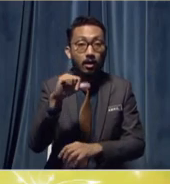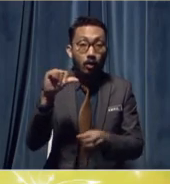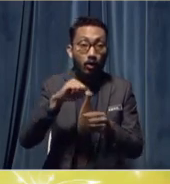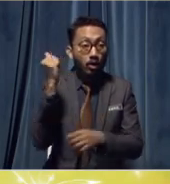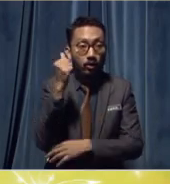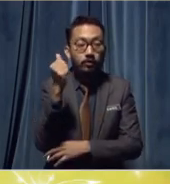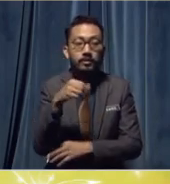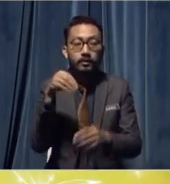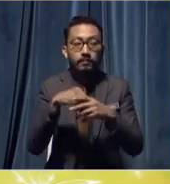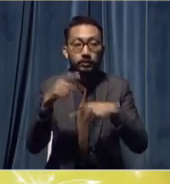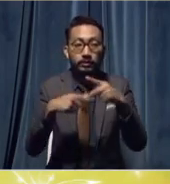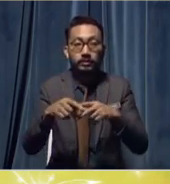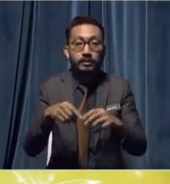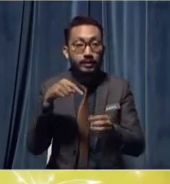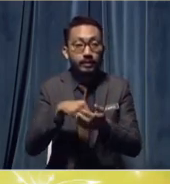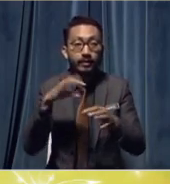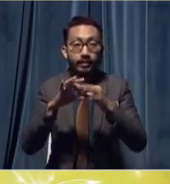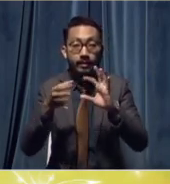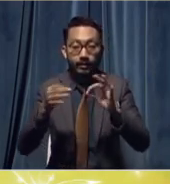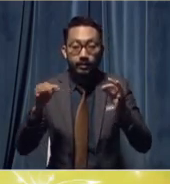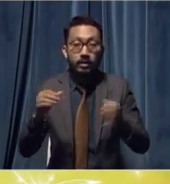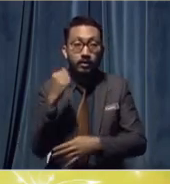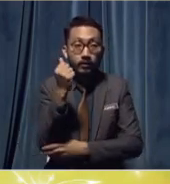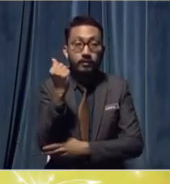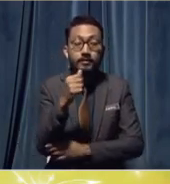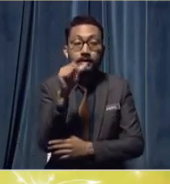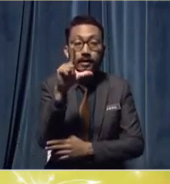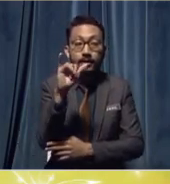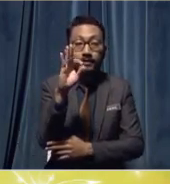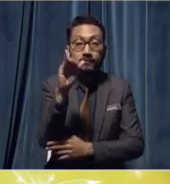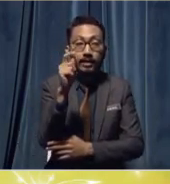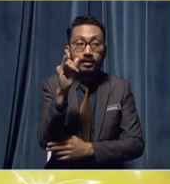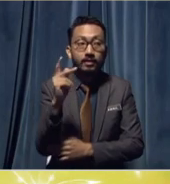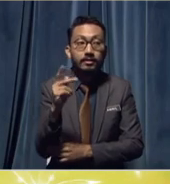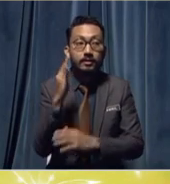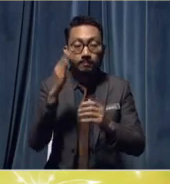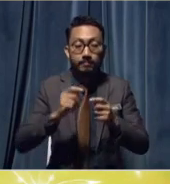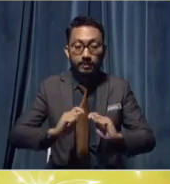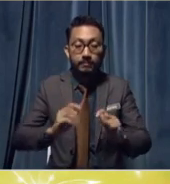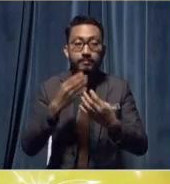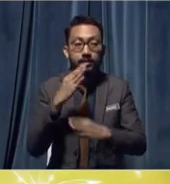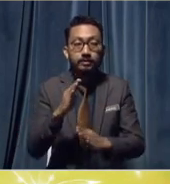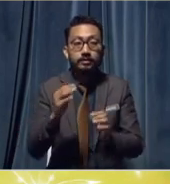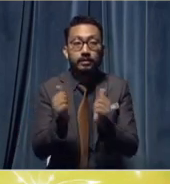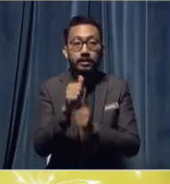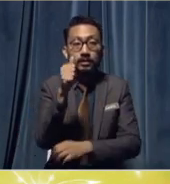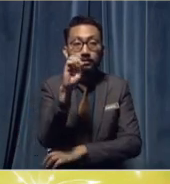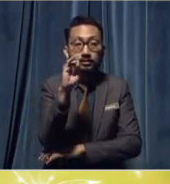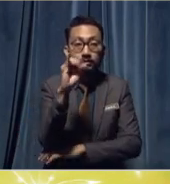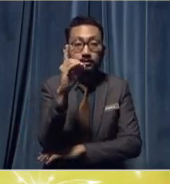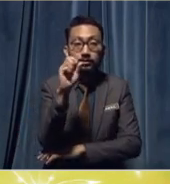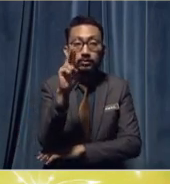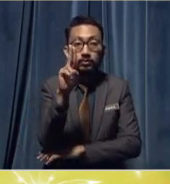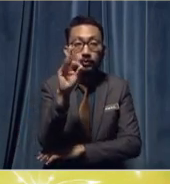ini, rantaian alkohol alifatik akan bertindak balas dengan asid